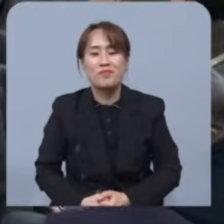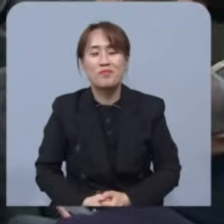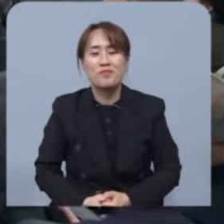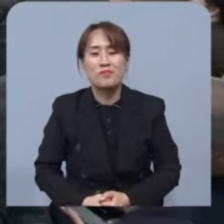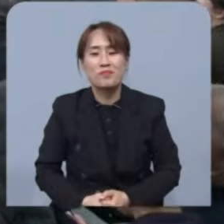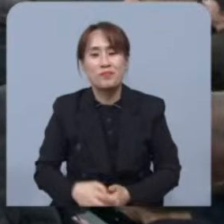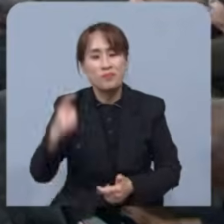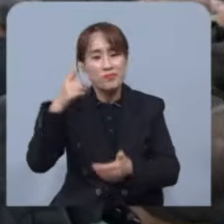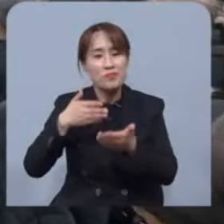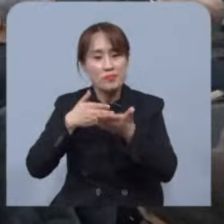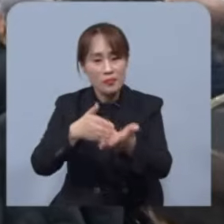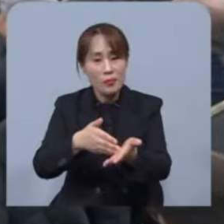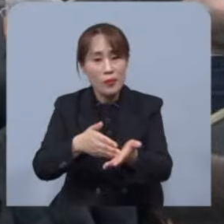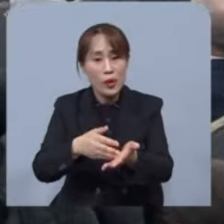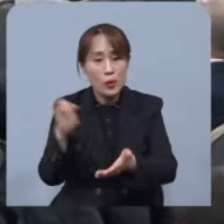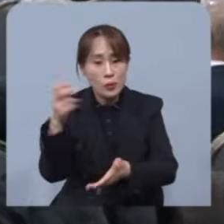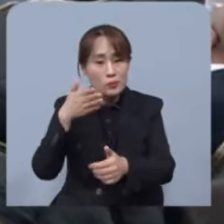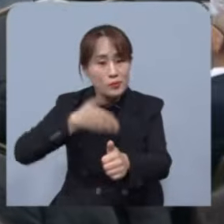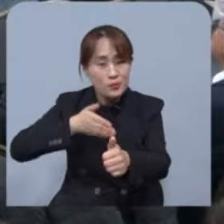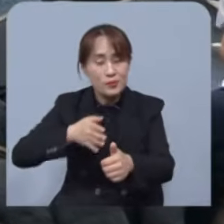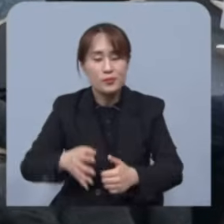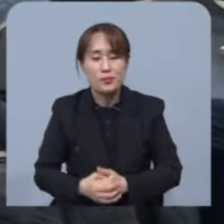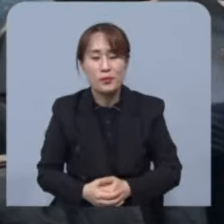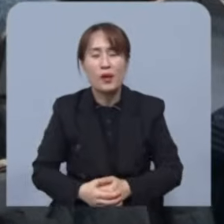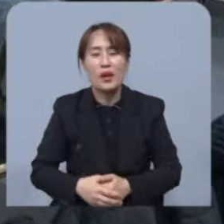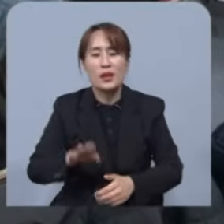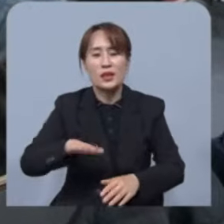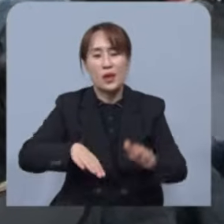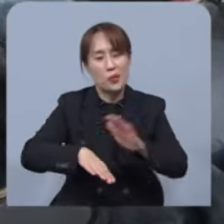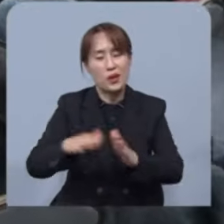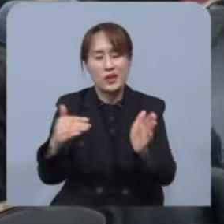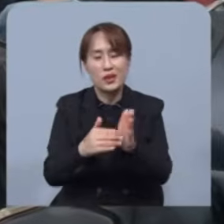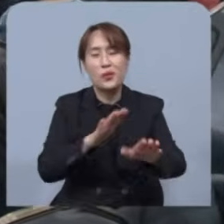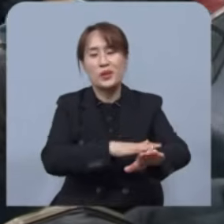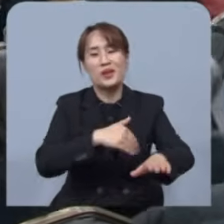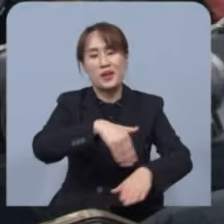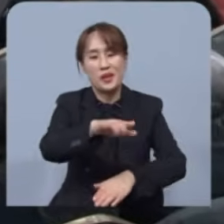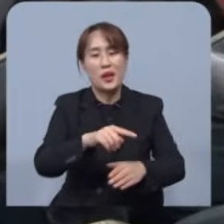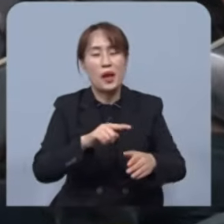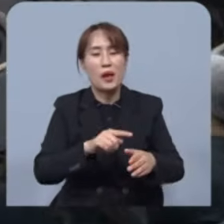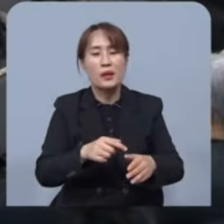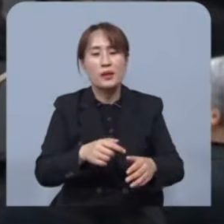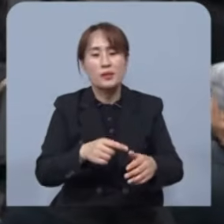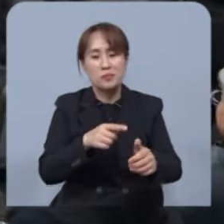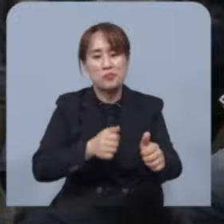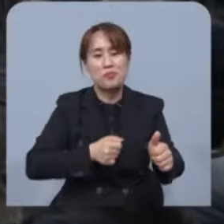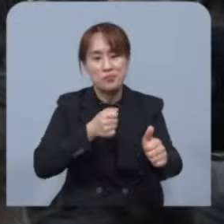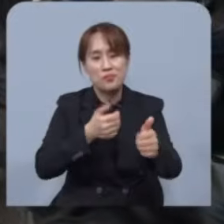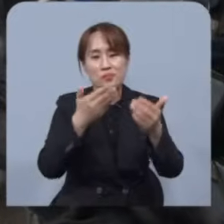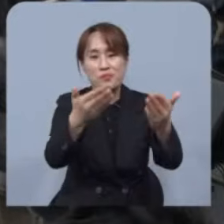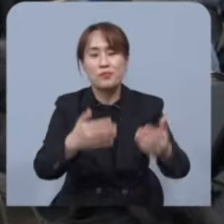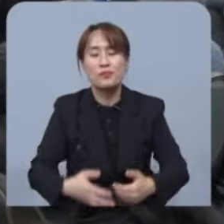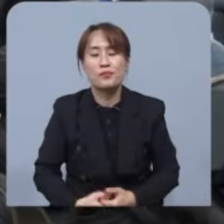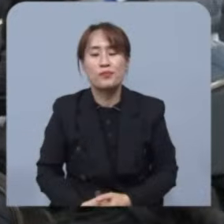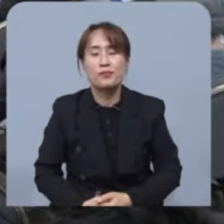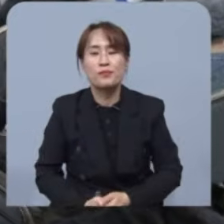예, 의견 받겠습니다. 그러면 이제 왼쪽으로 가서 앞에 계신 분께 마이크 먼저